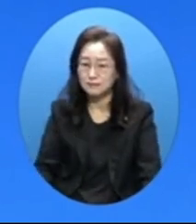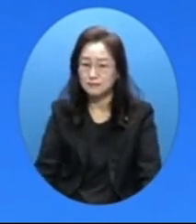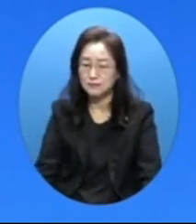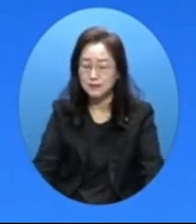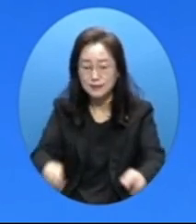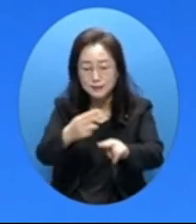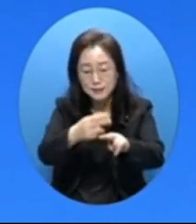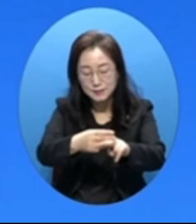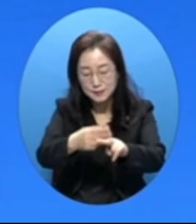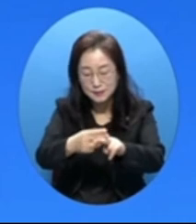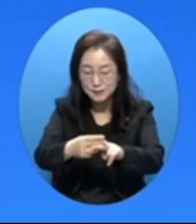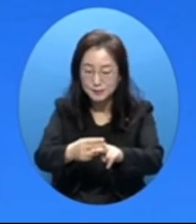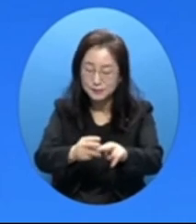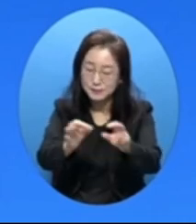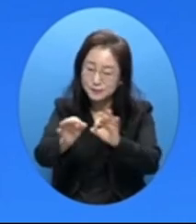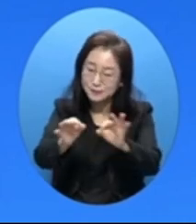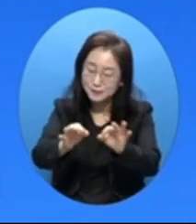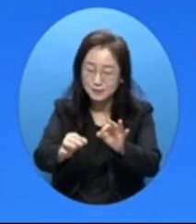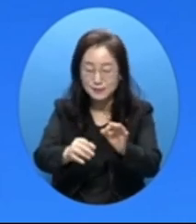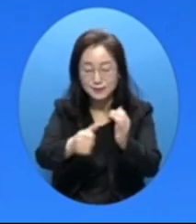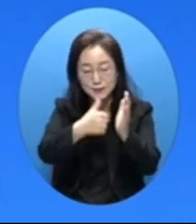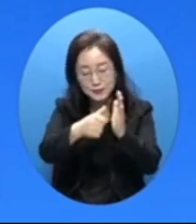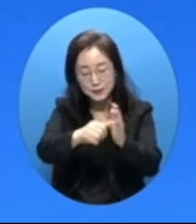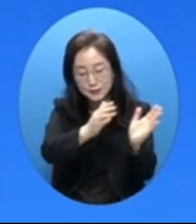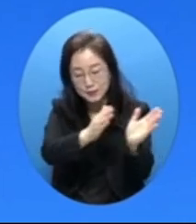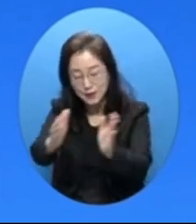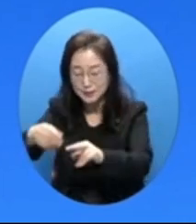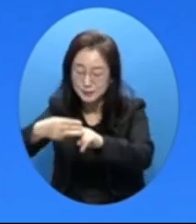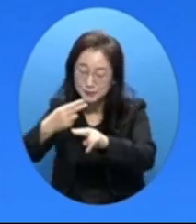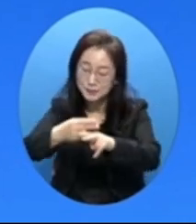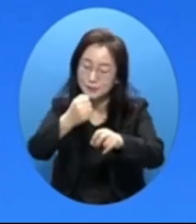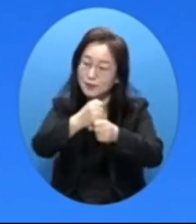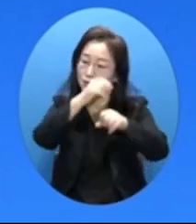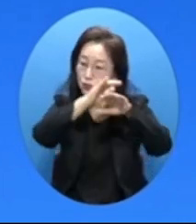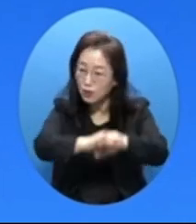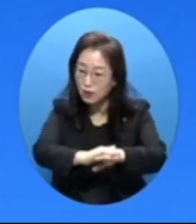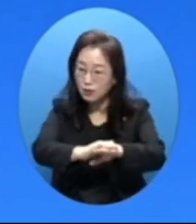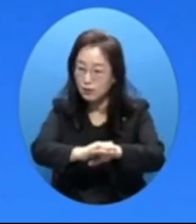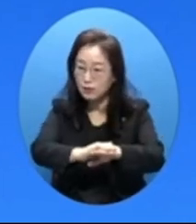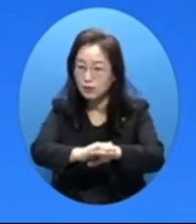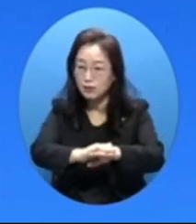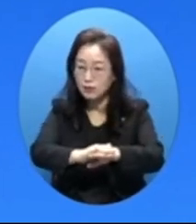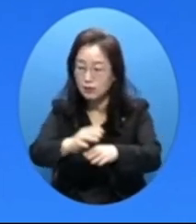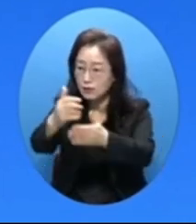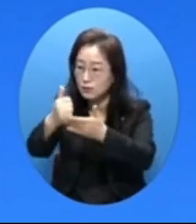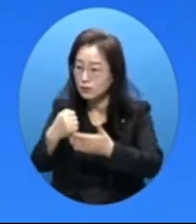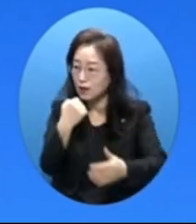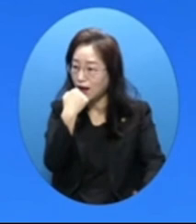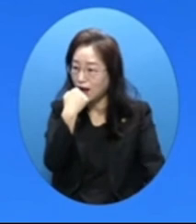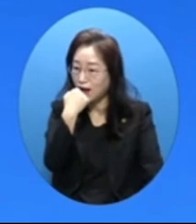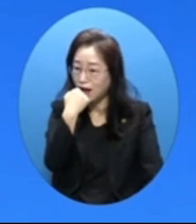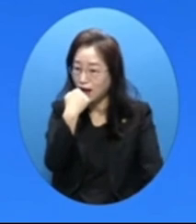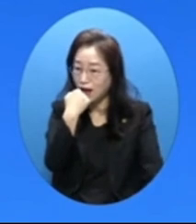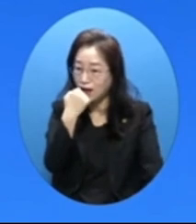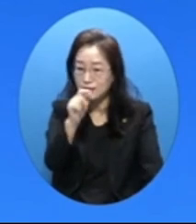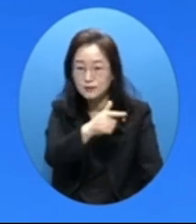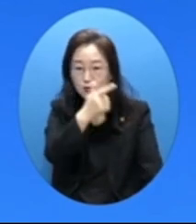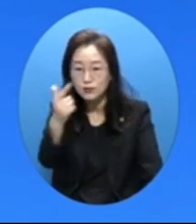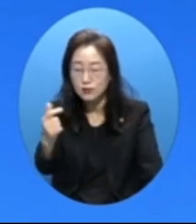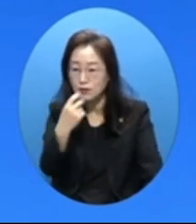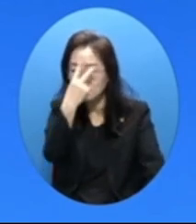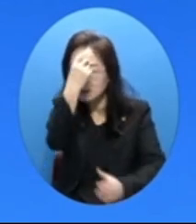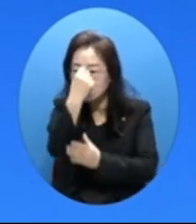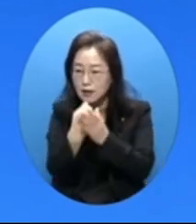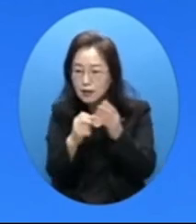의적을 하는 분도 특별히 그렇습니다 재료 사다 놨는데 손님이 없으니까 그 재료가 저녁이 되면 산에서